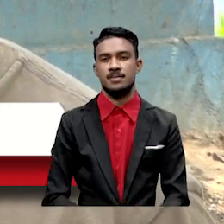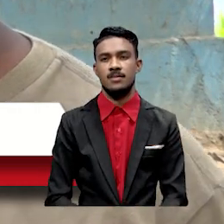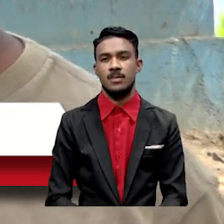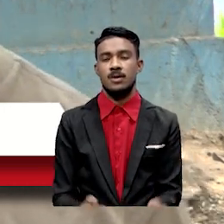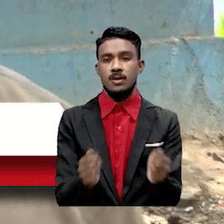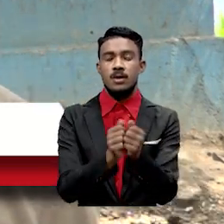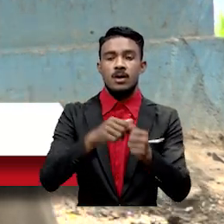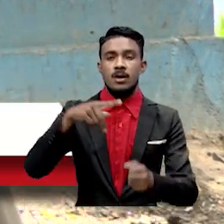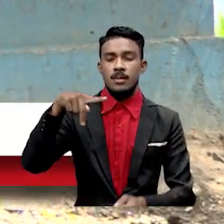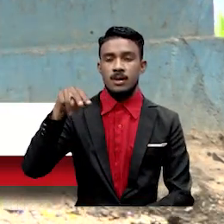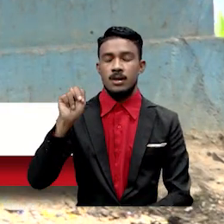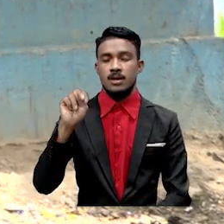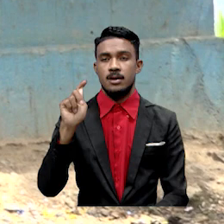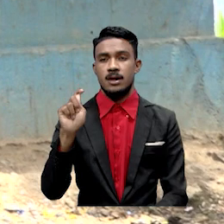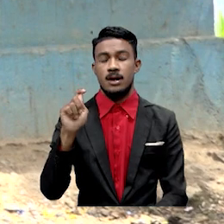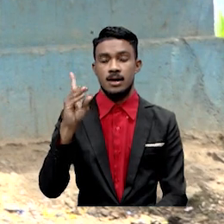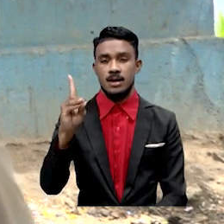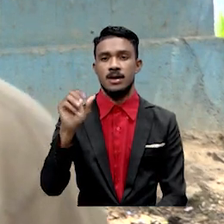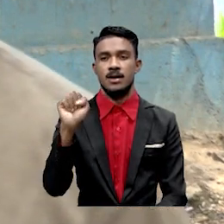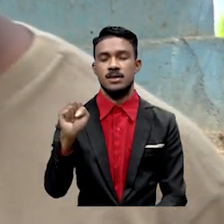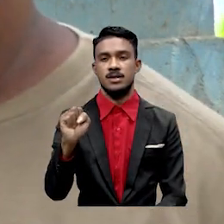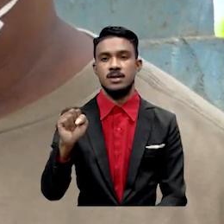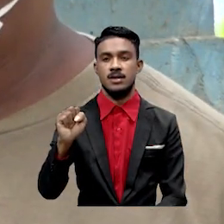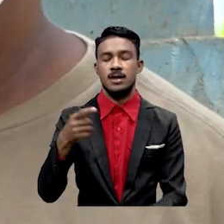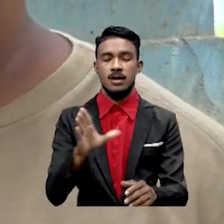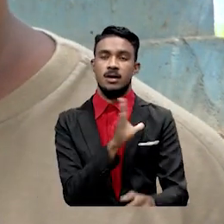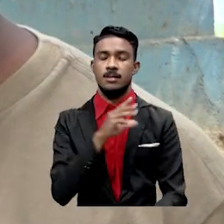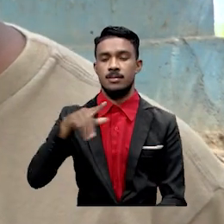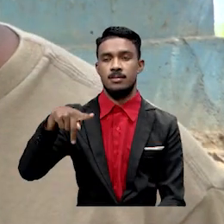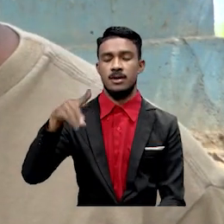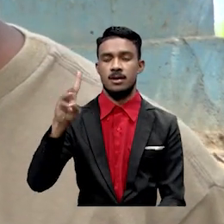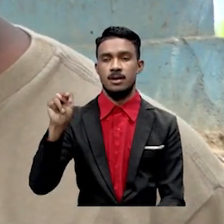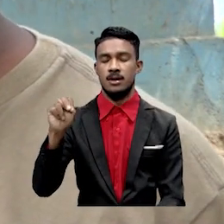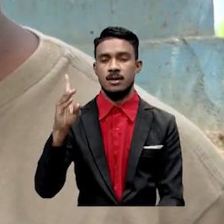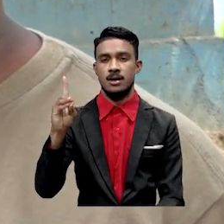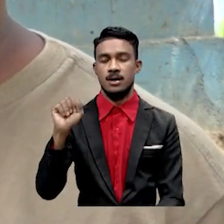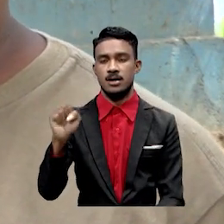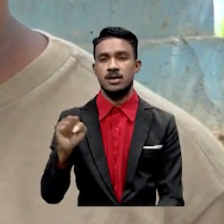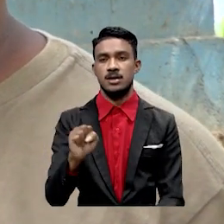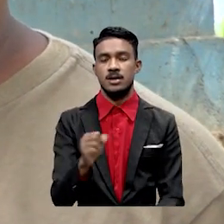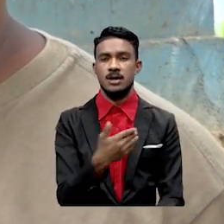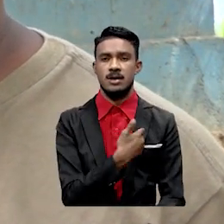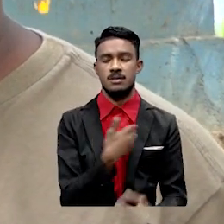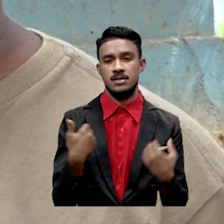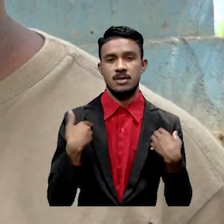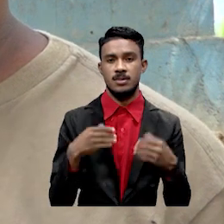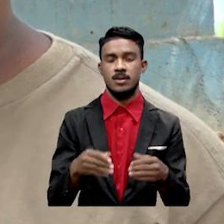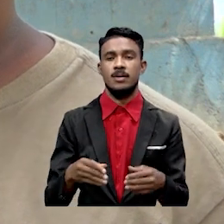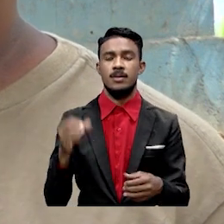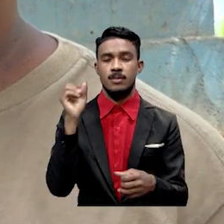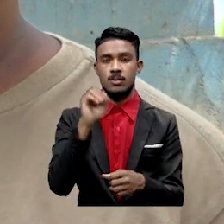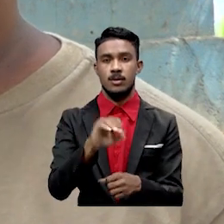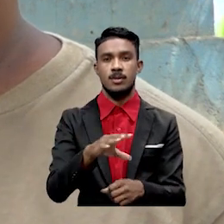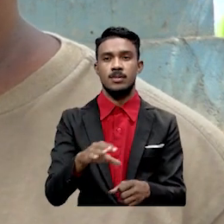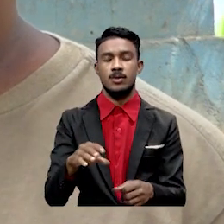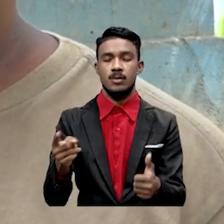apendesnya se hende la usi pendes musi pudilinya sidak se main munu ya suku kamea munu